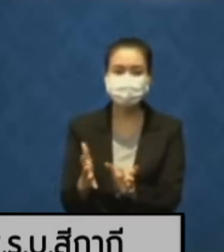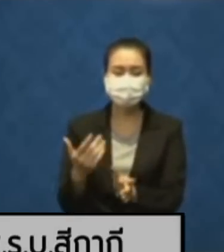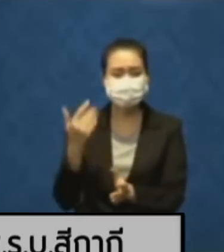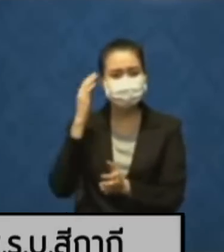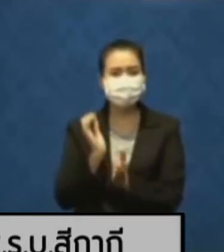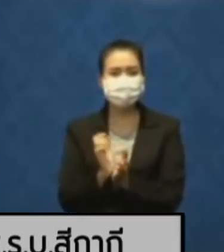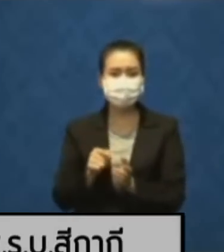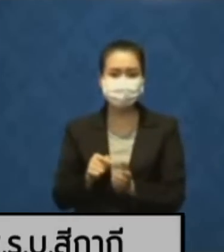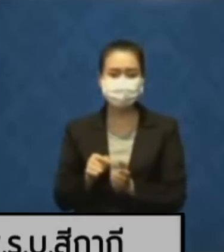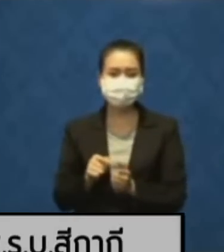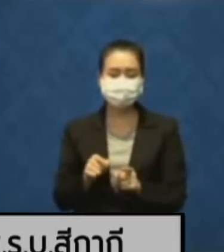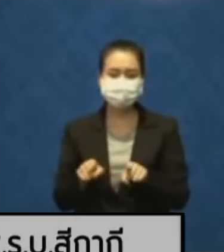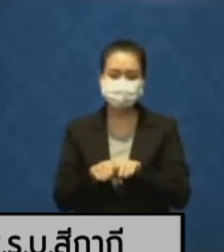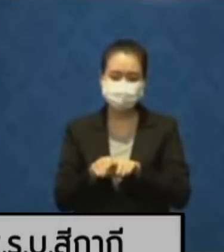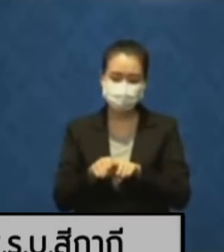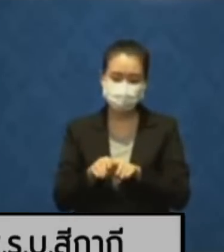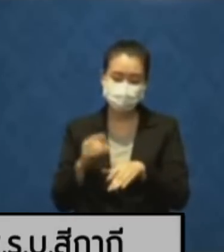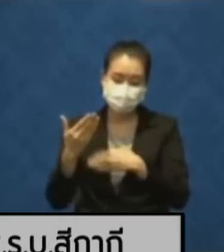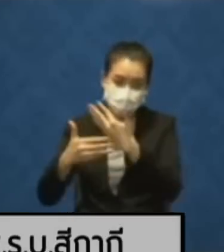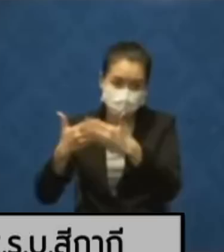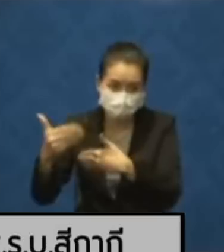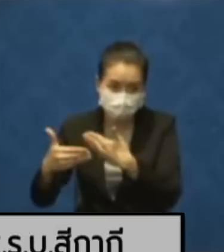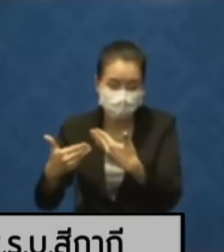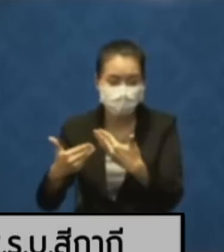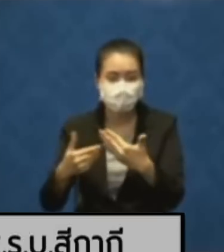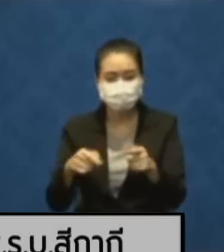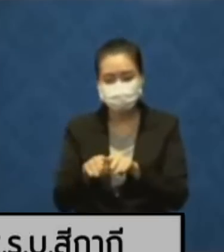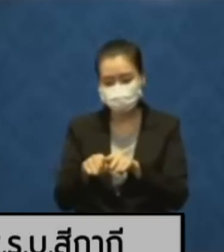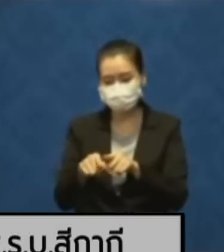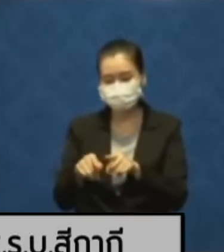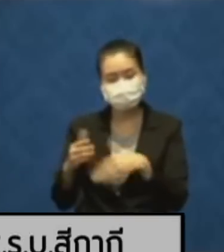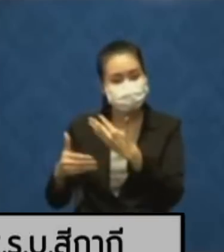นะ Li,็การปัตติรูปน่กหมายที่เรีขกติรูปตํารวด